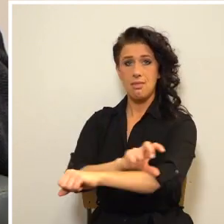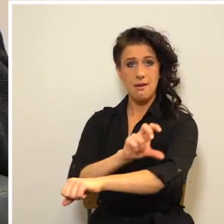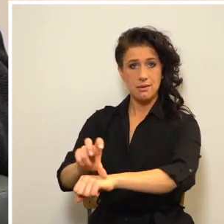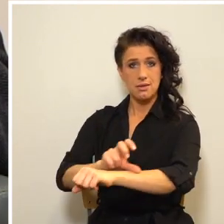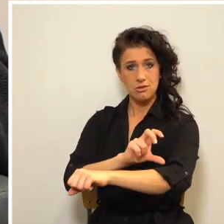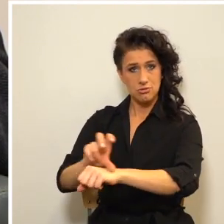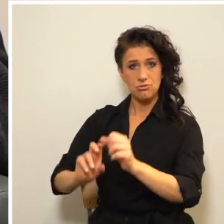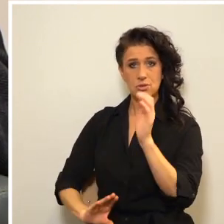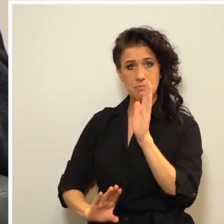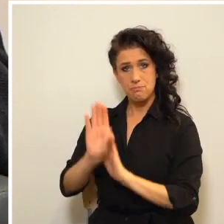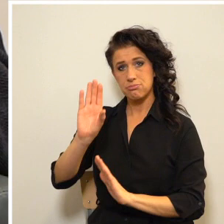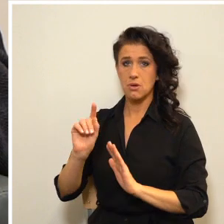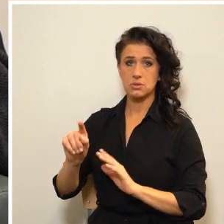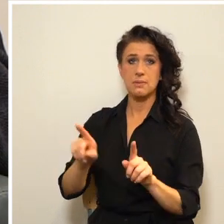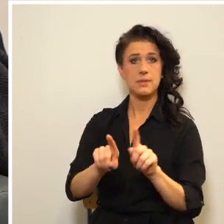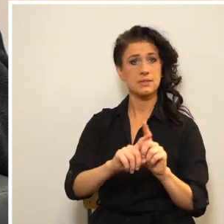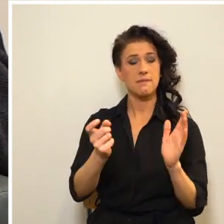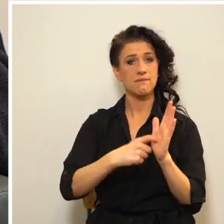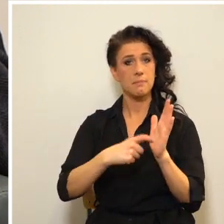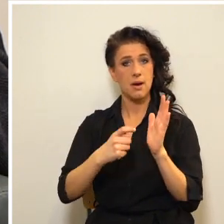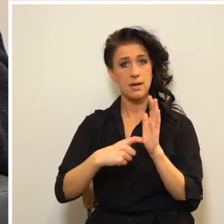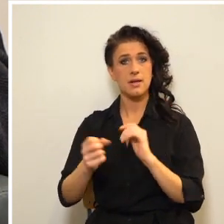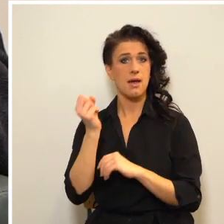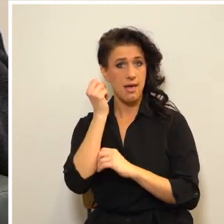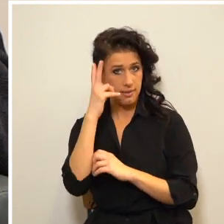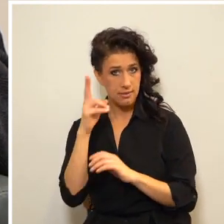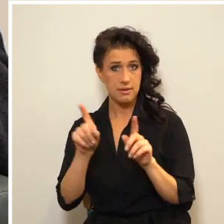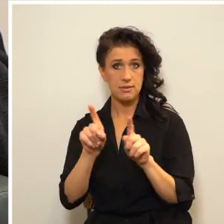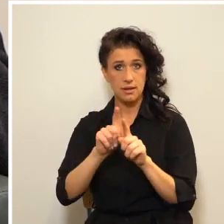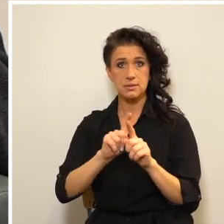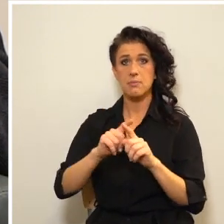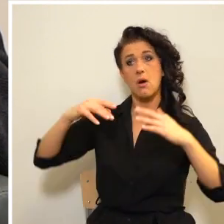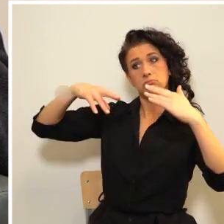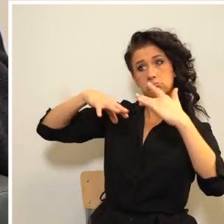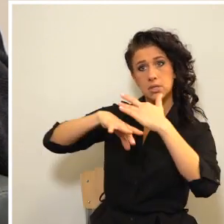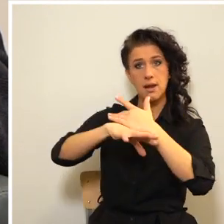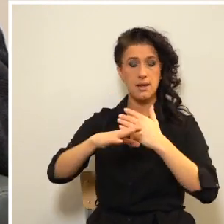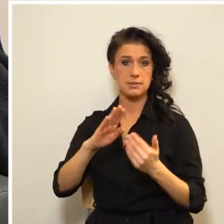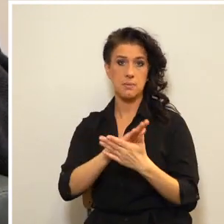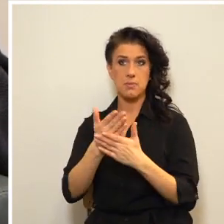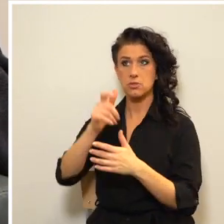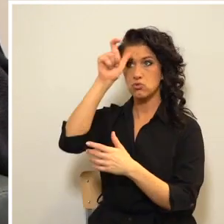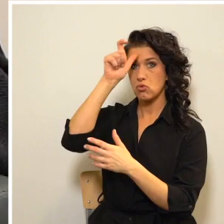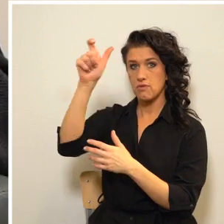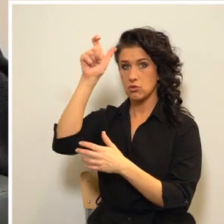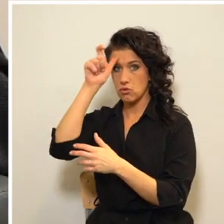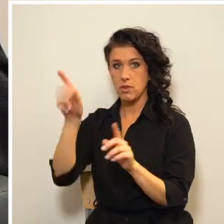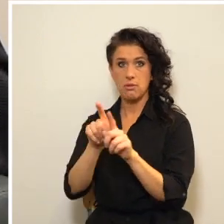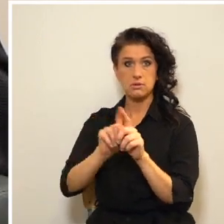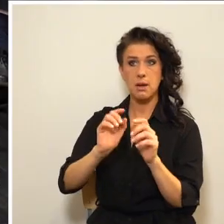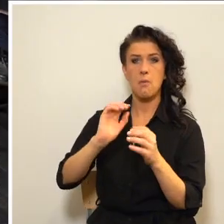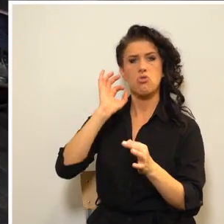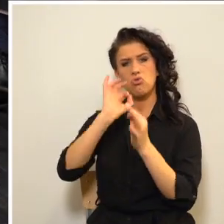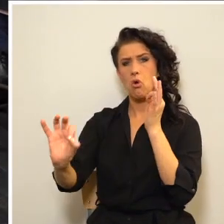z wymogami etyki oraz konieczność humanizacji relacji międzyludzkich rzetelnym informowanie opinii publicznej